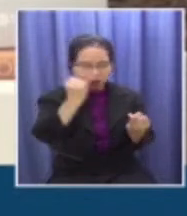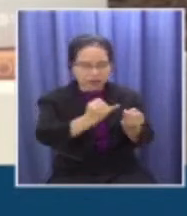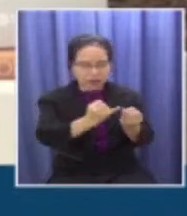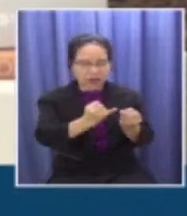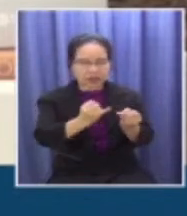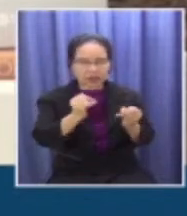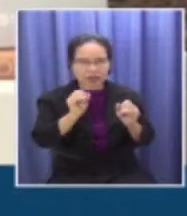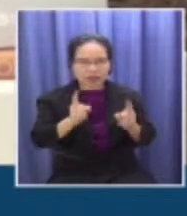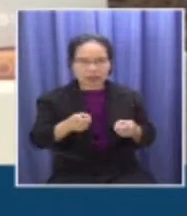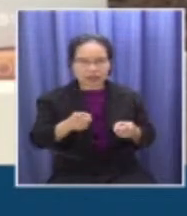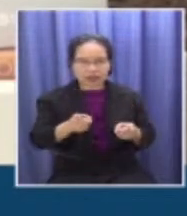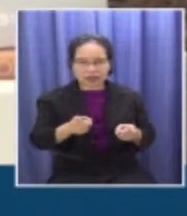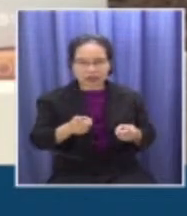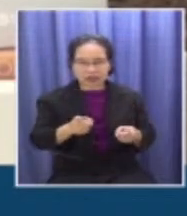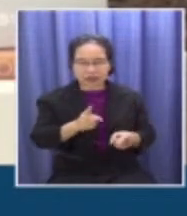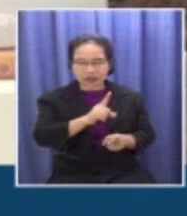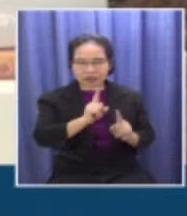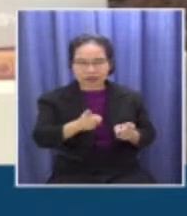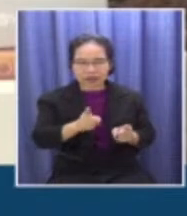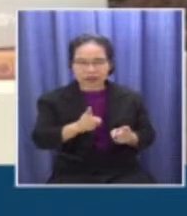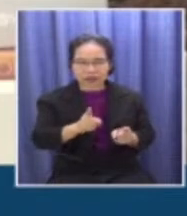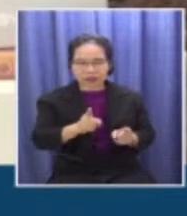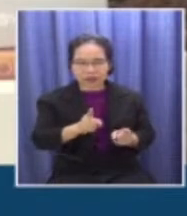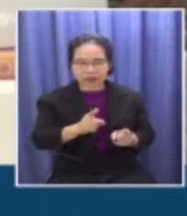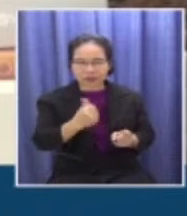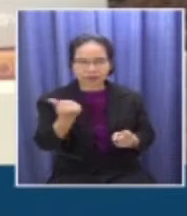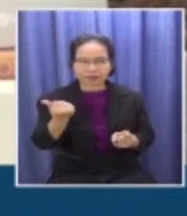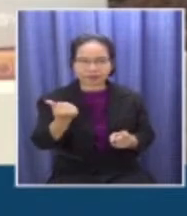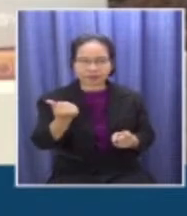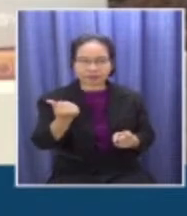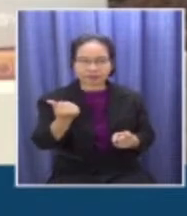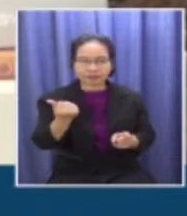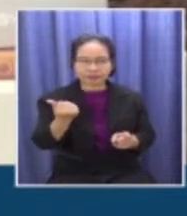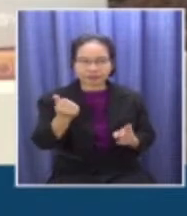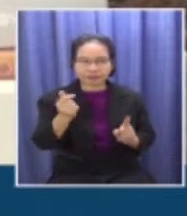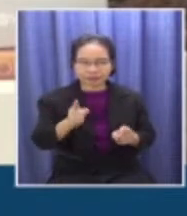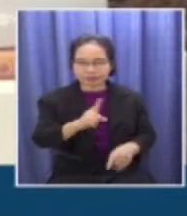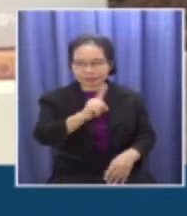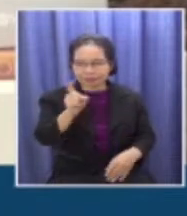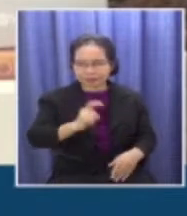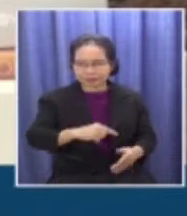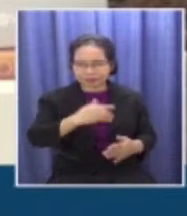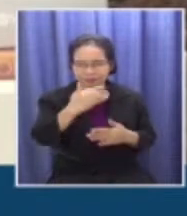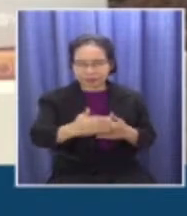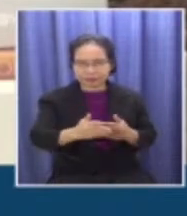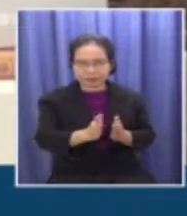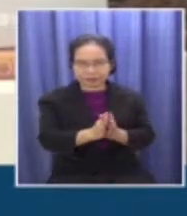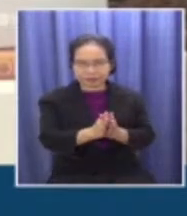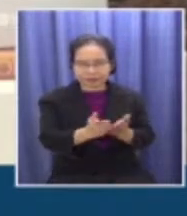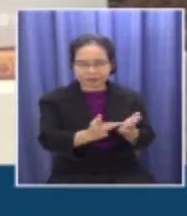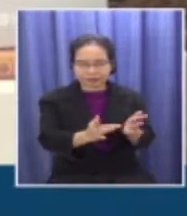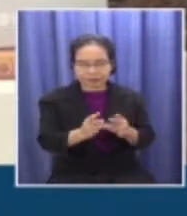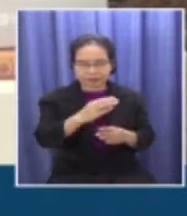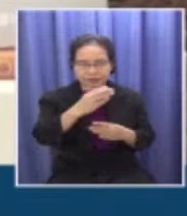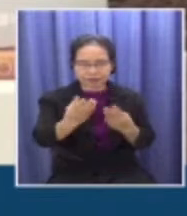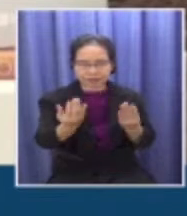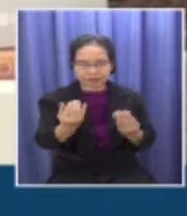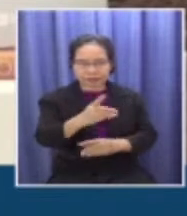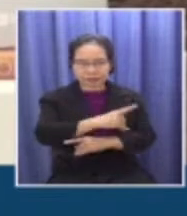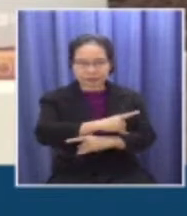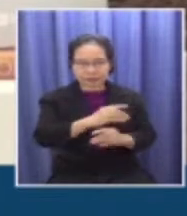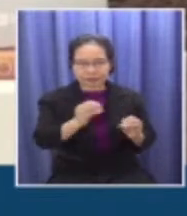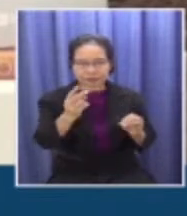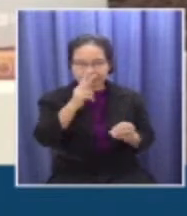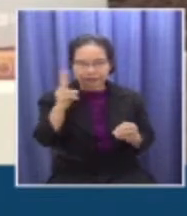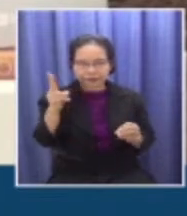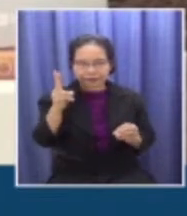abore mu nyansa pe kwan so twira konko na akwaso nipa na di nkukuo onu abarama Steve begire se woni tirimo pobone